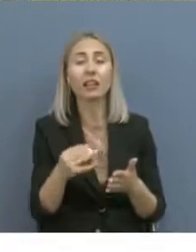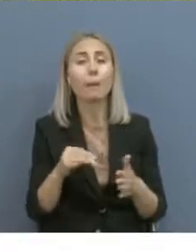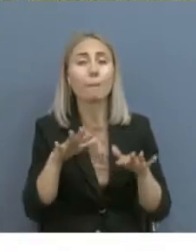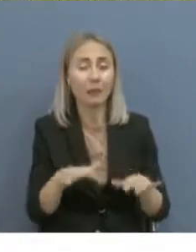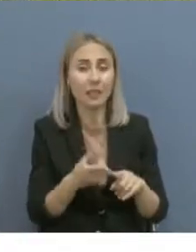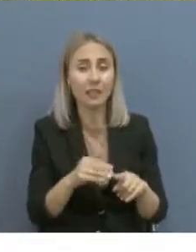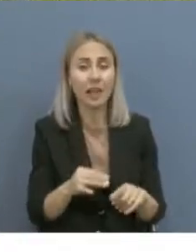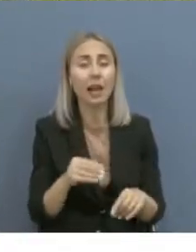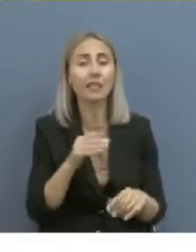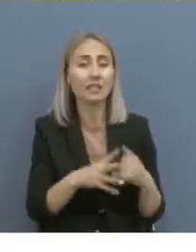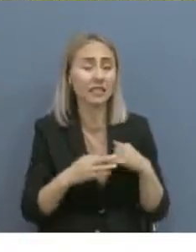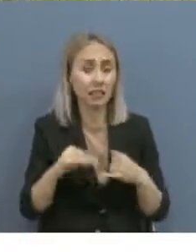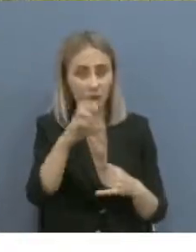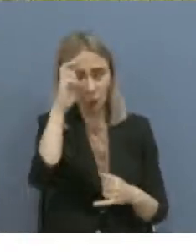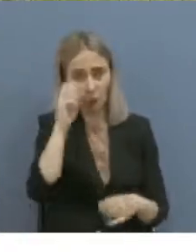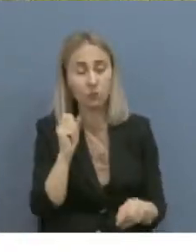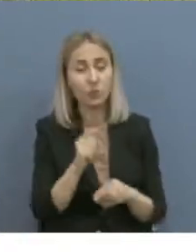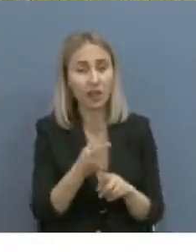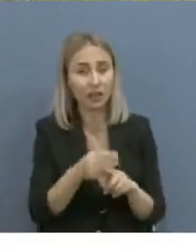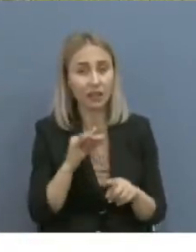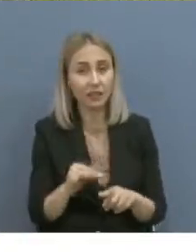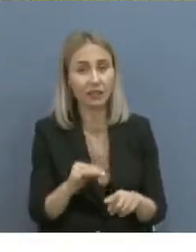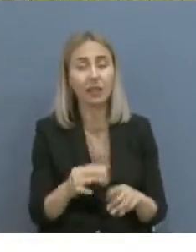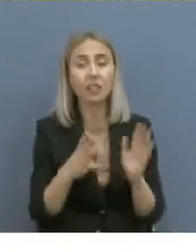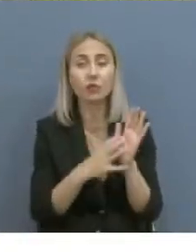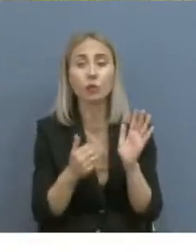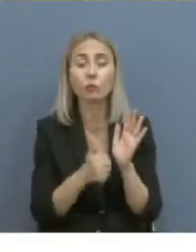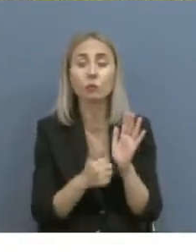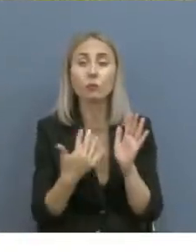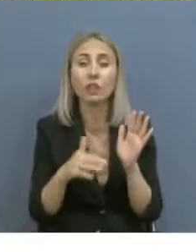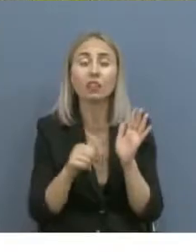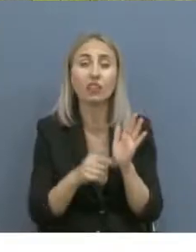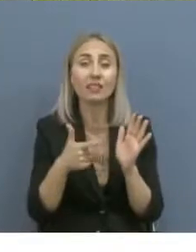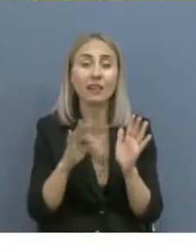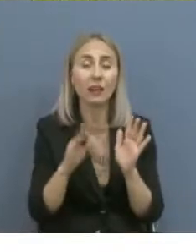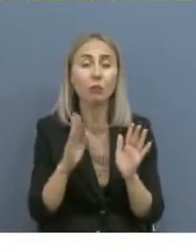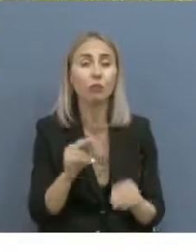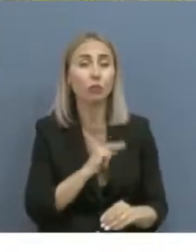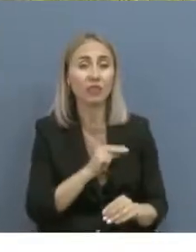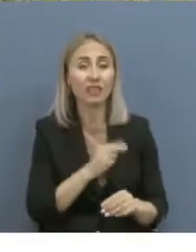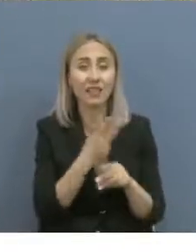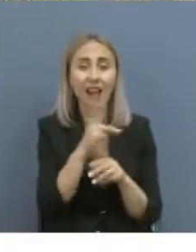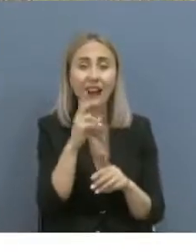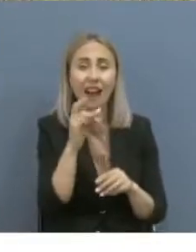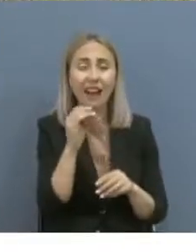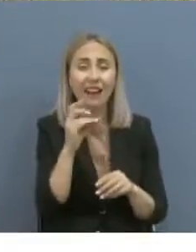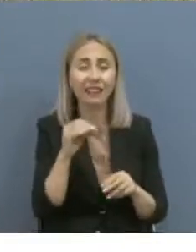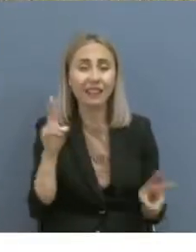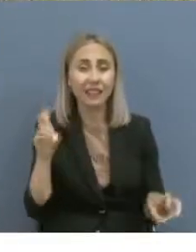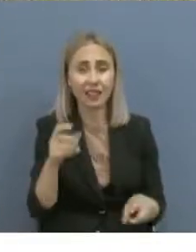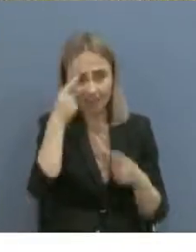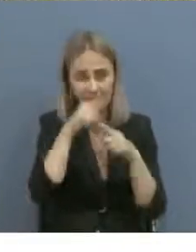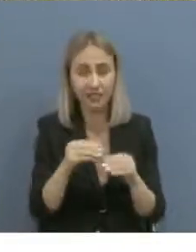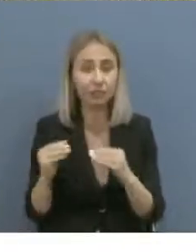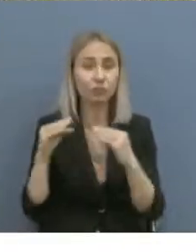жататын 956 гектары өңделетін болады. Оған каратэ құралы пайдаланылады. Қазір арнайы техника келді. Жұмыстарды